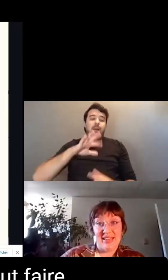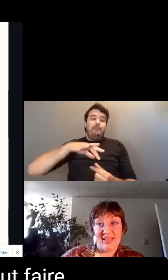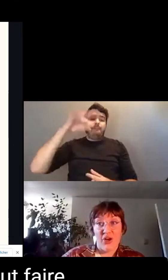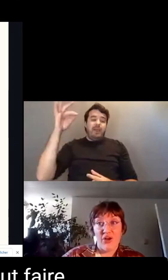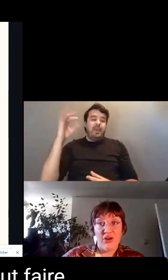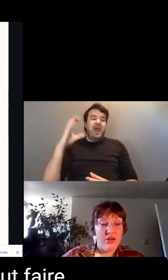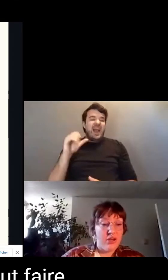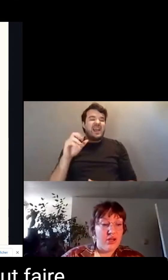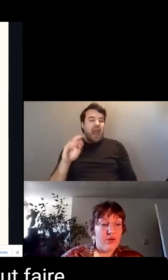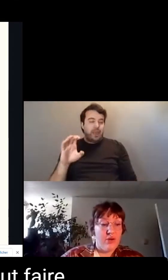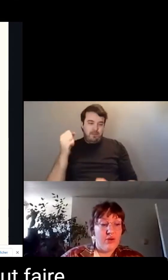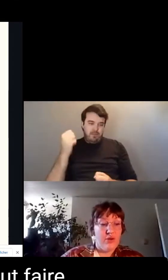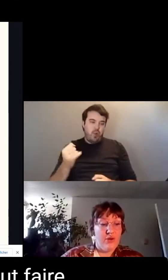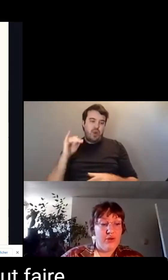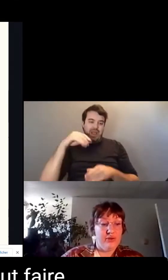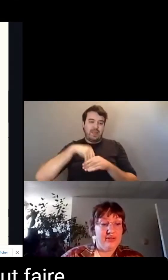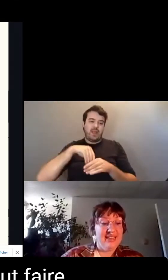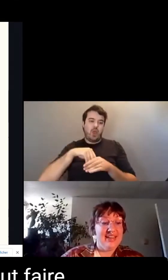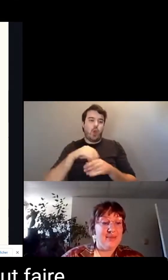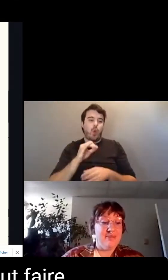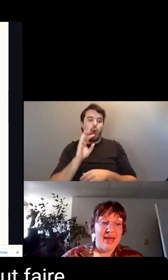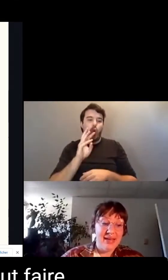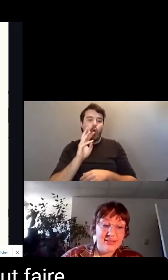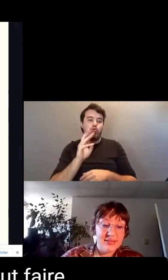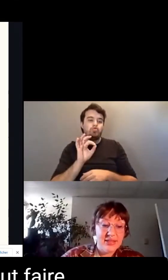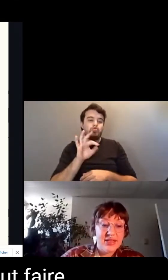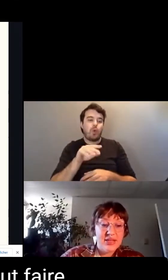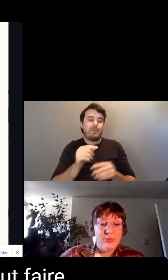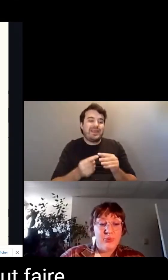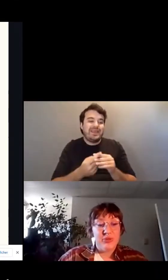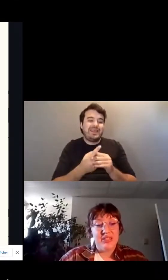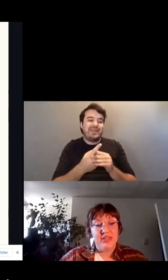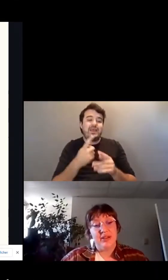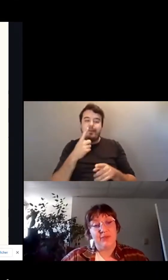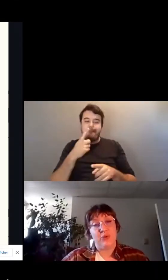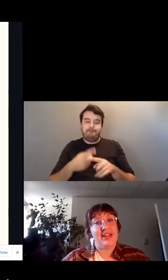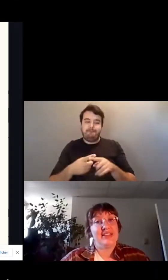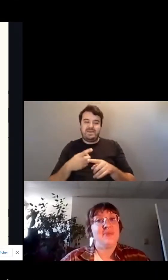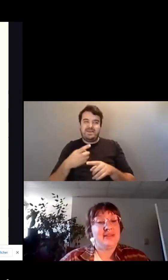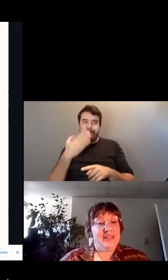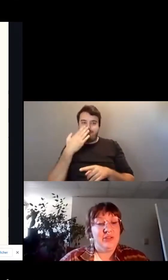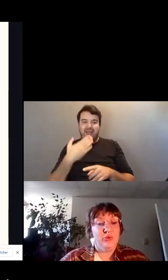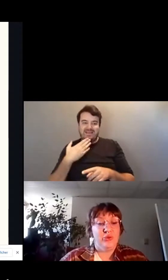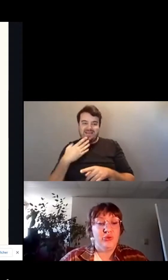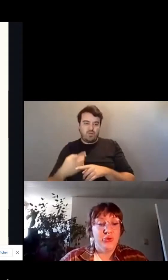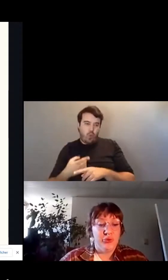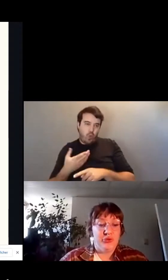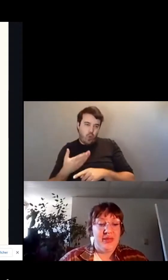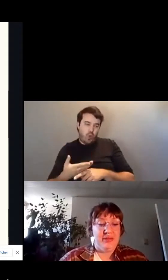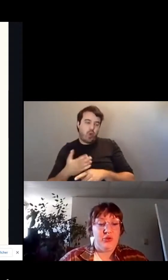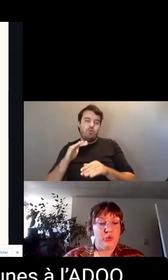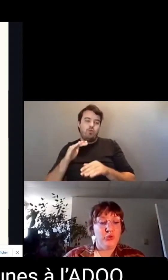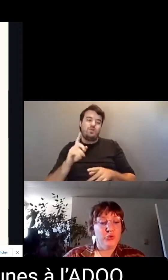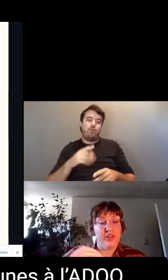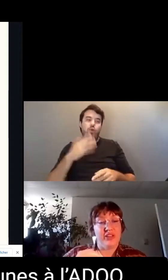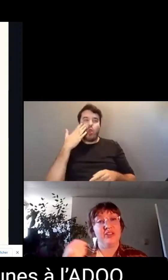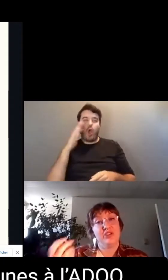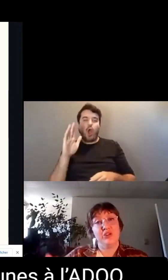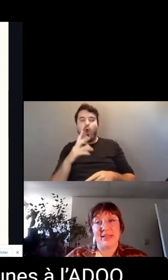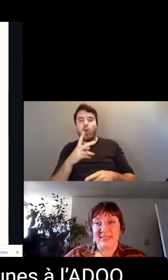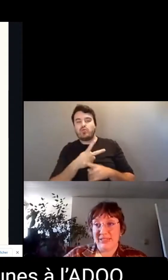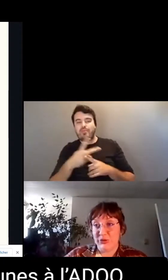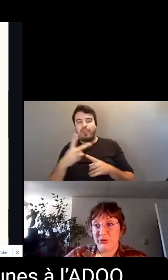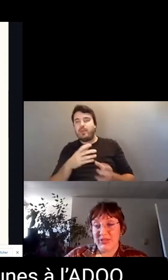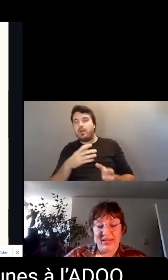semis intérieurs dès la mi-mars, puis il faut acclimater 2 semaines. Donc, nous, on en a